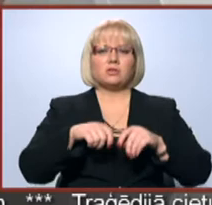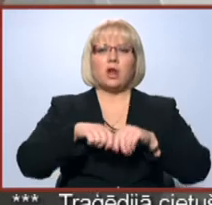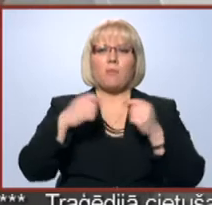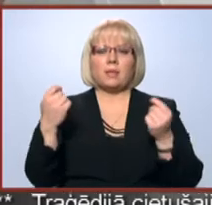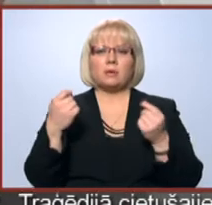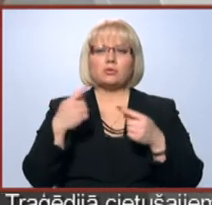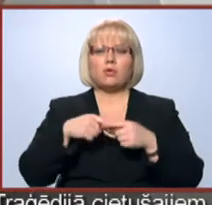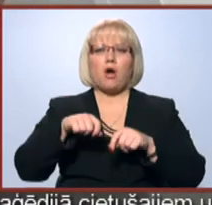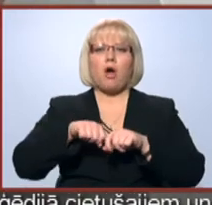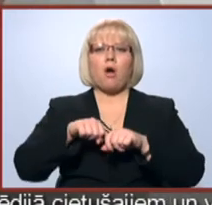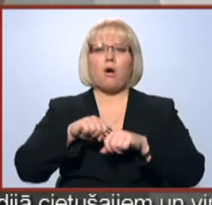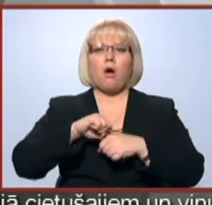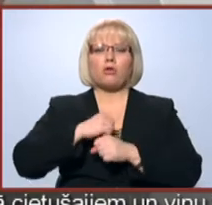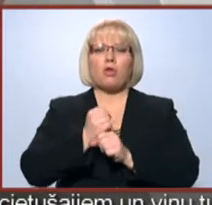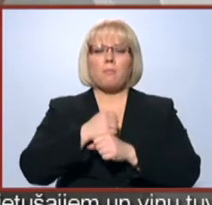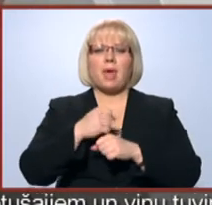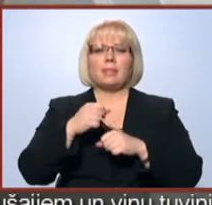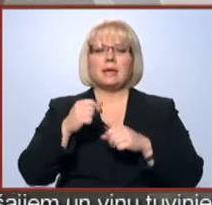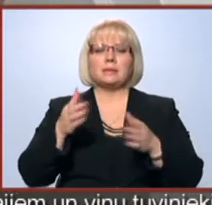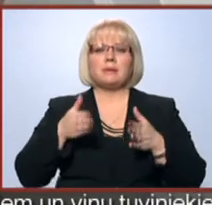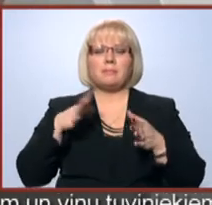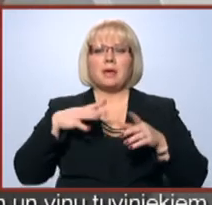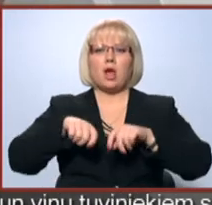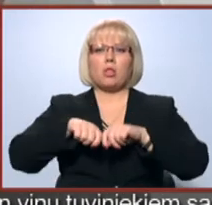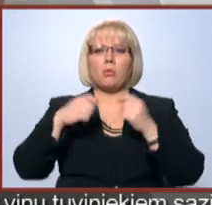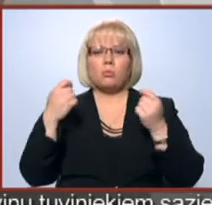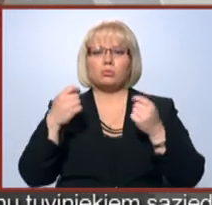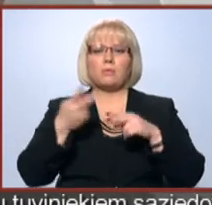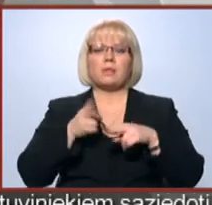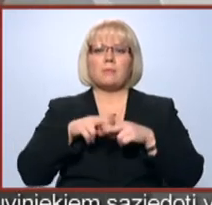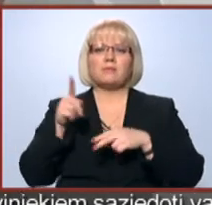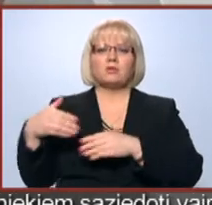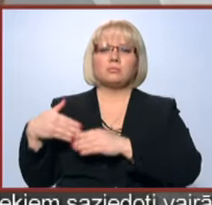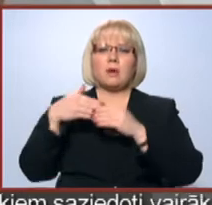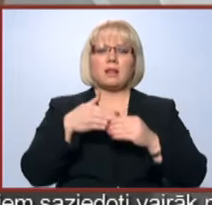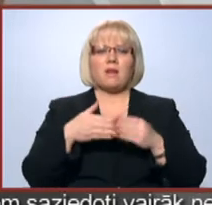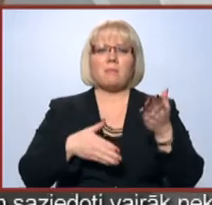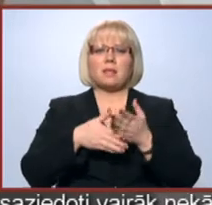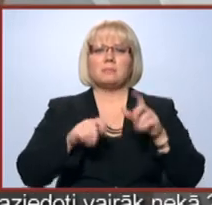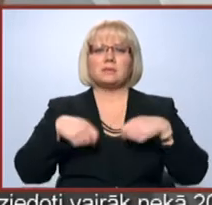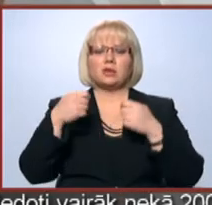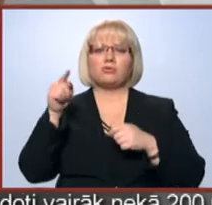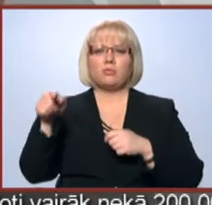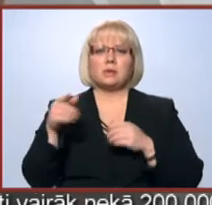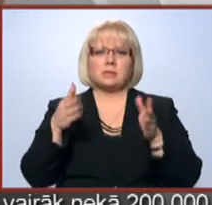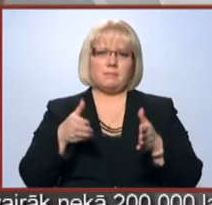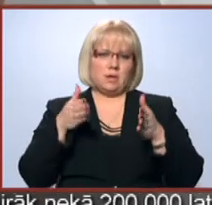un ortopēdijas slimnīcas. Viņiem bija lūzumi, nebija politraumas, tāpēc viņus pārved palīdzības sniegšanai uz šo